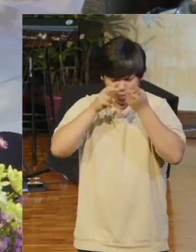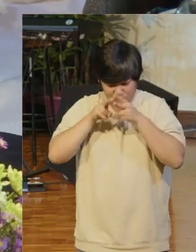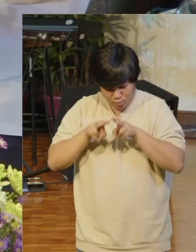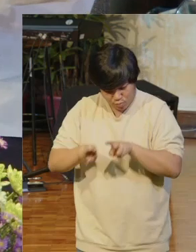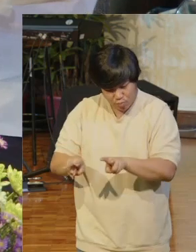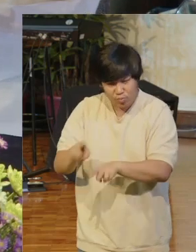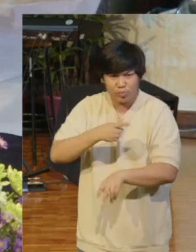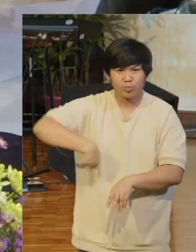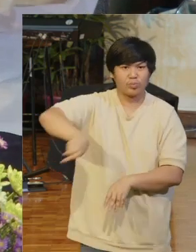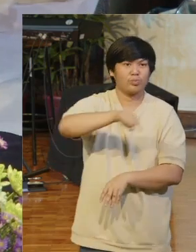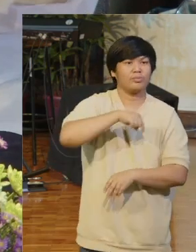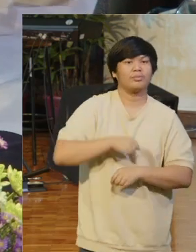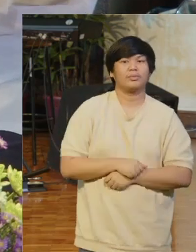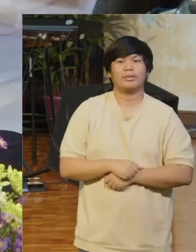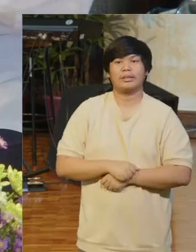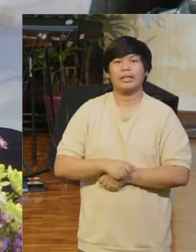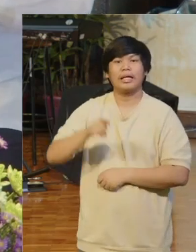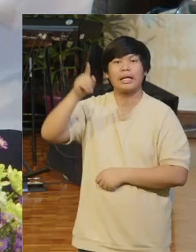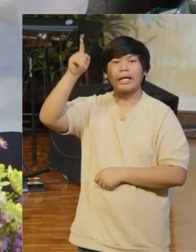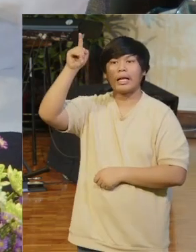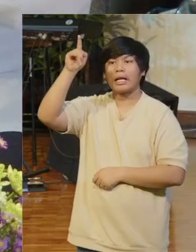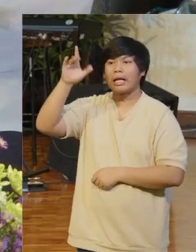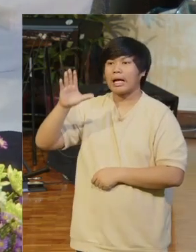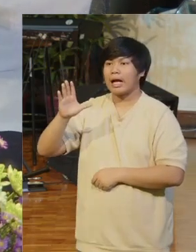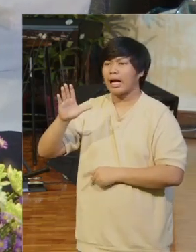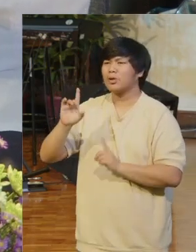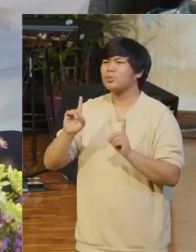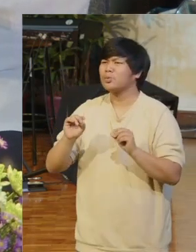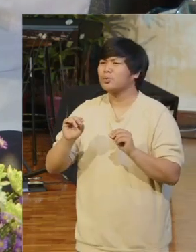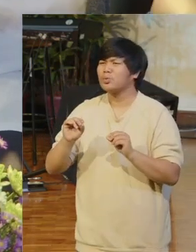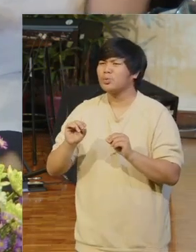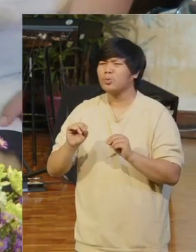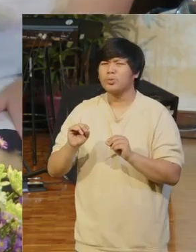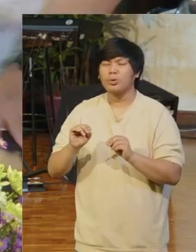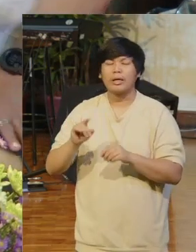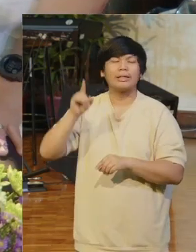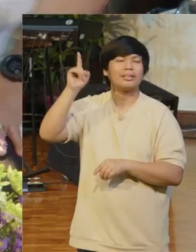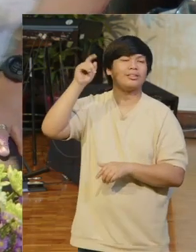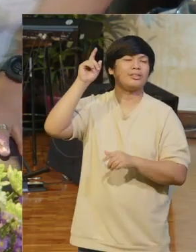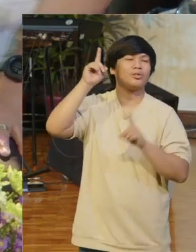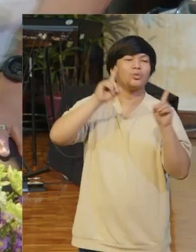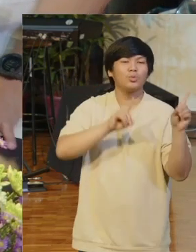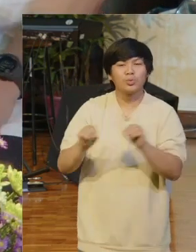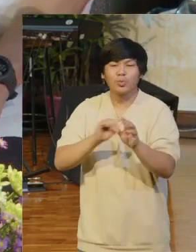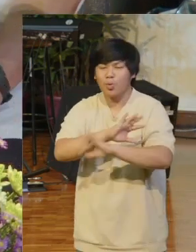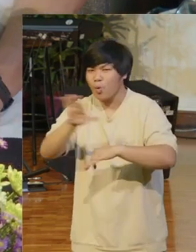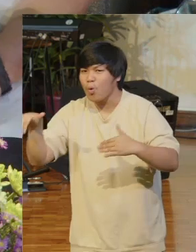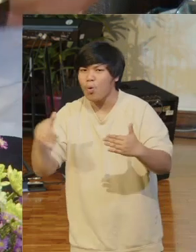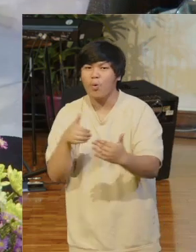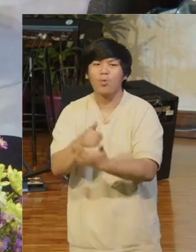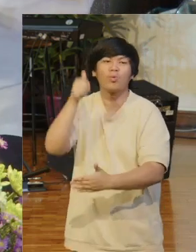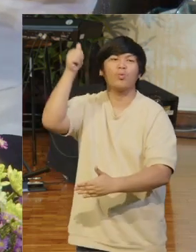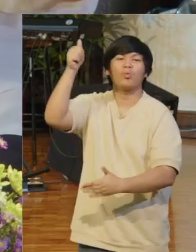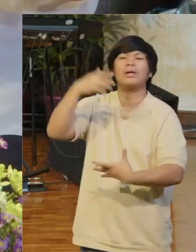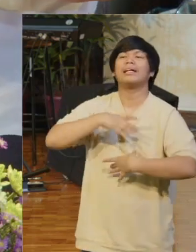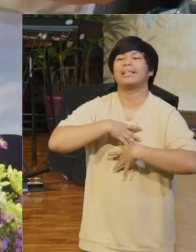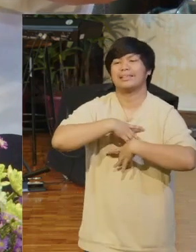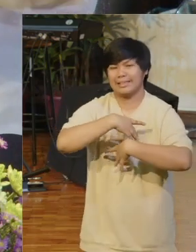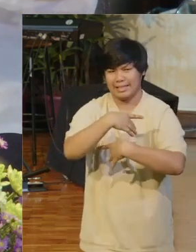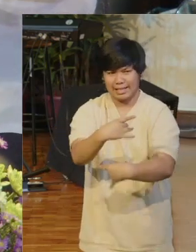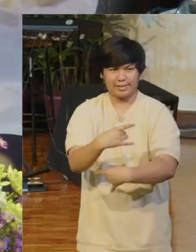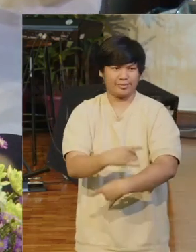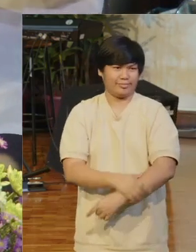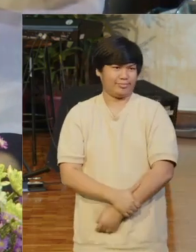is in the heavens. He does all that He pleases. Nagagawa niya, ginagawa